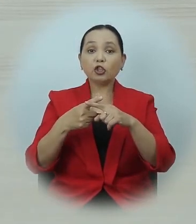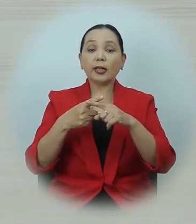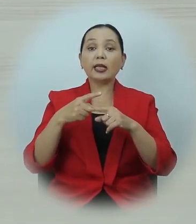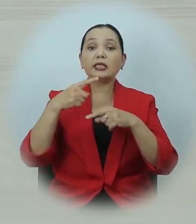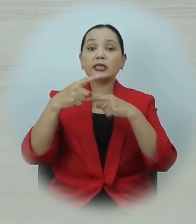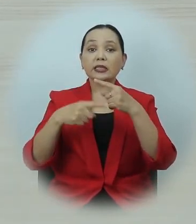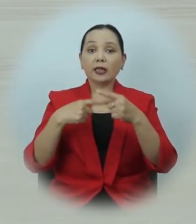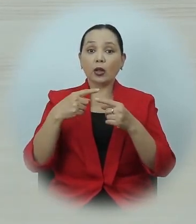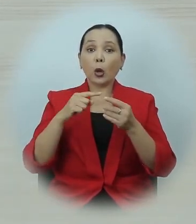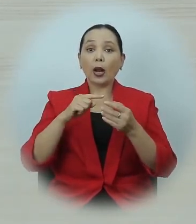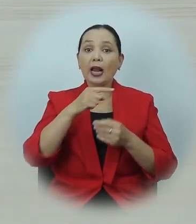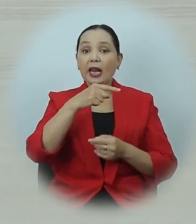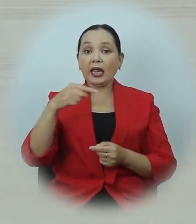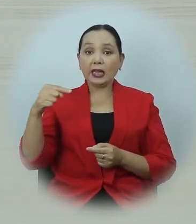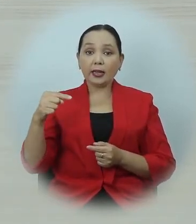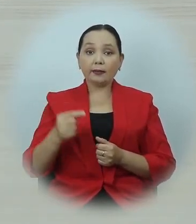линией.